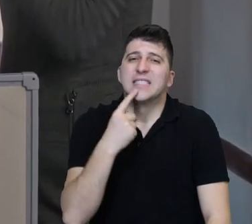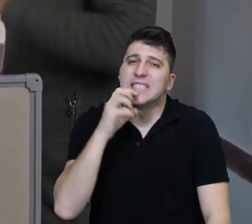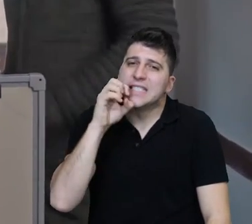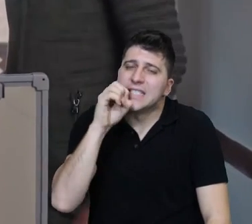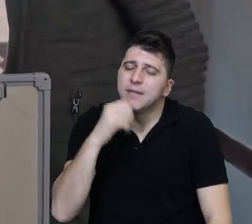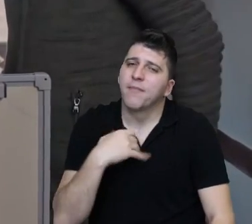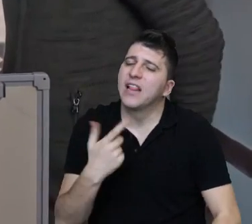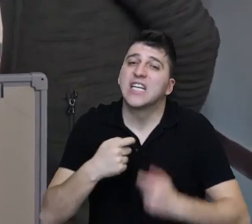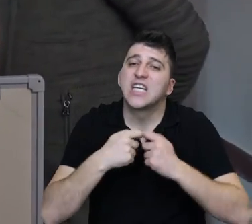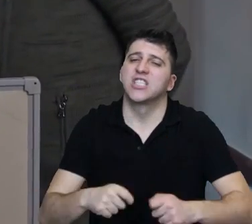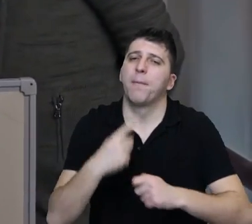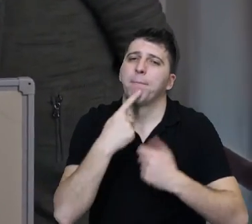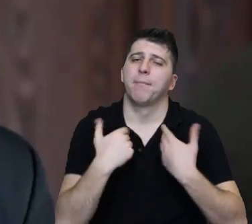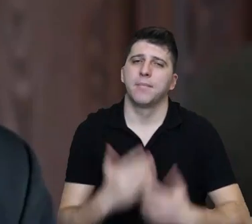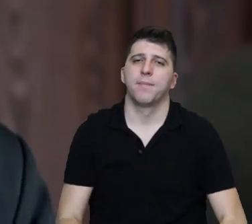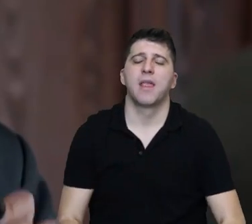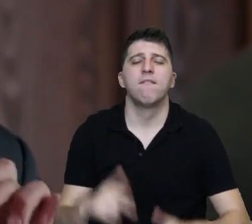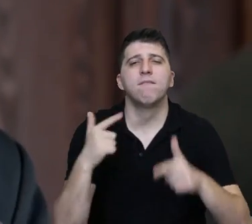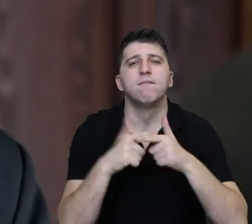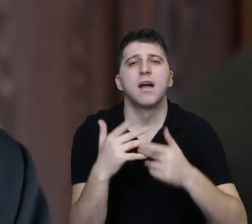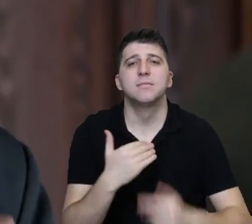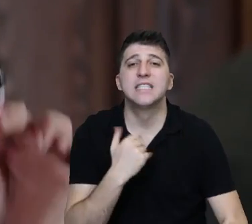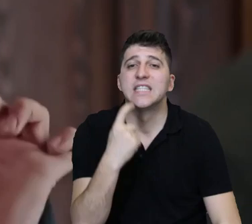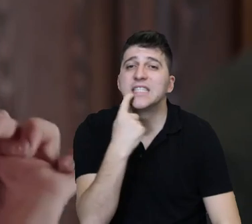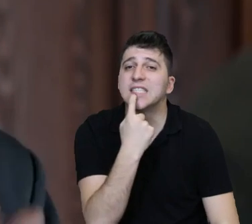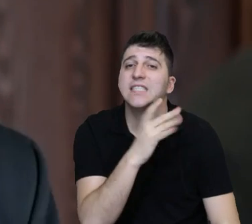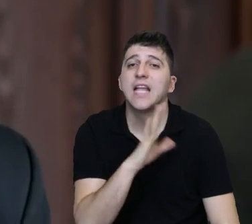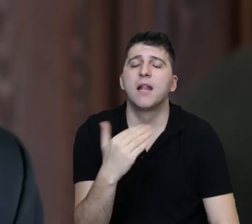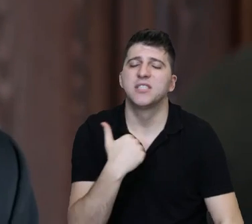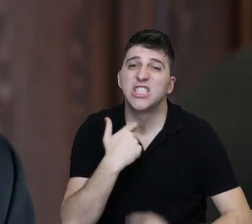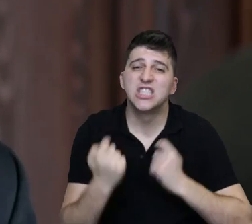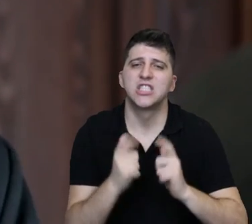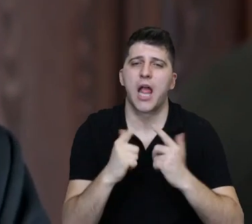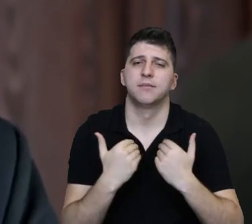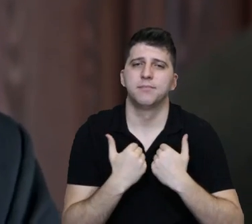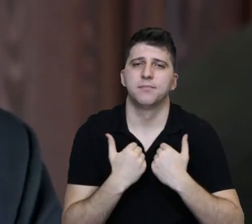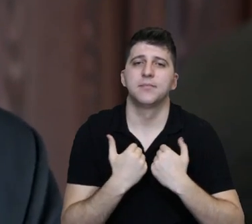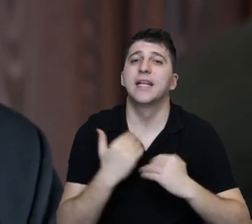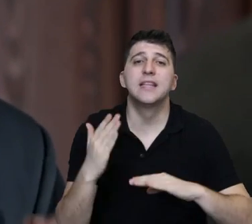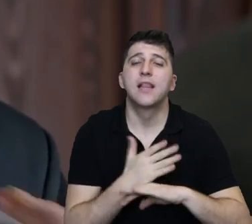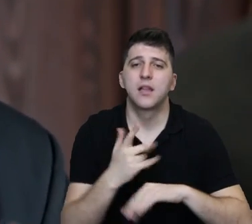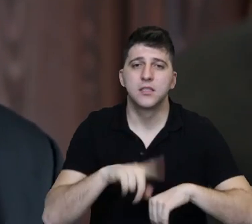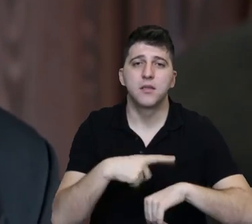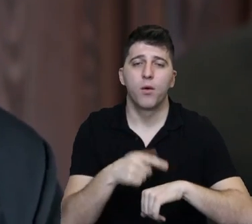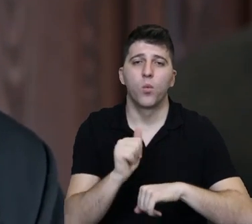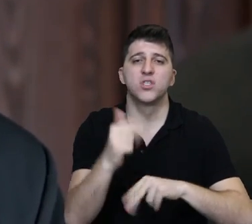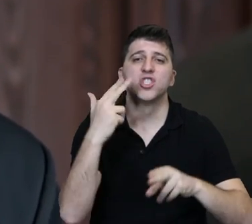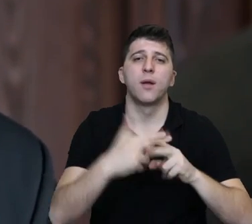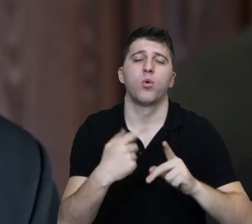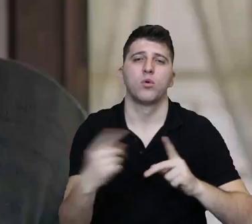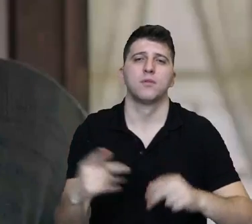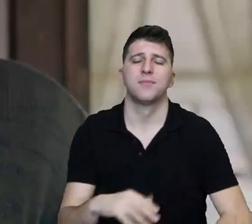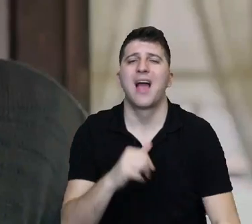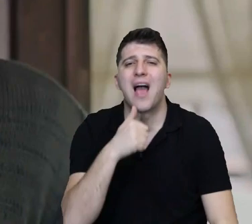sıka kıracağım en sonunda. Fatih'cim bize diş değil prestij lazım. Bak zaman akıp gidiyor şu anda.